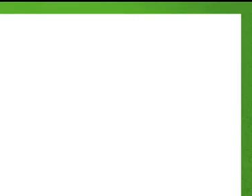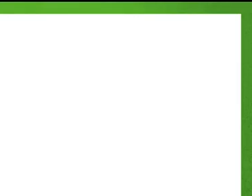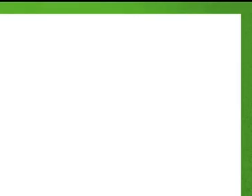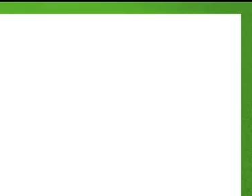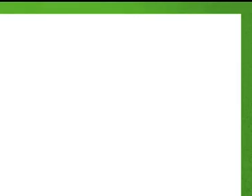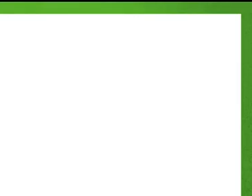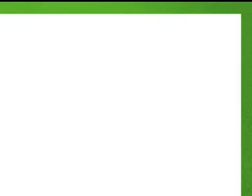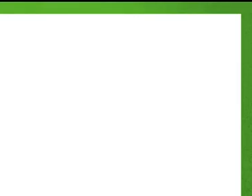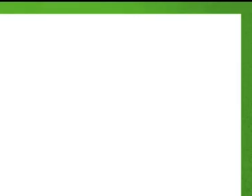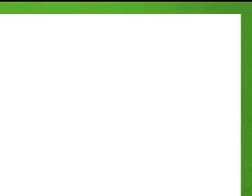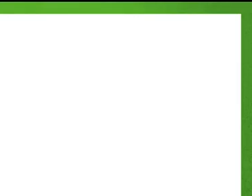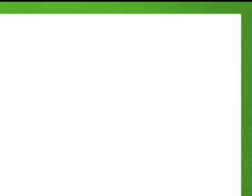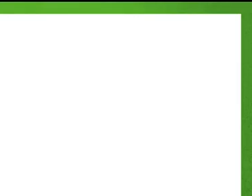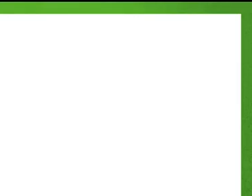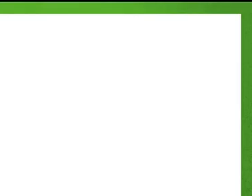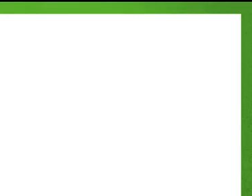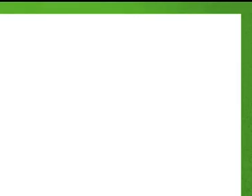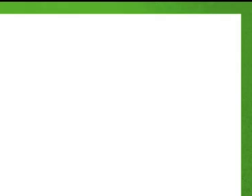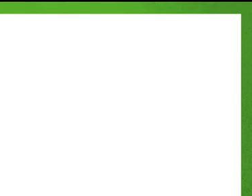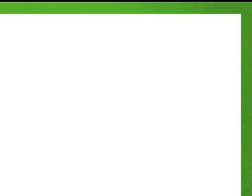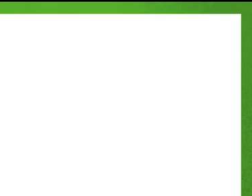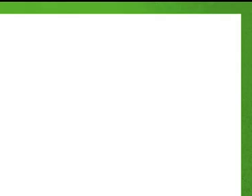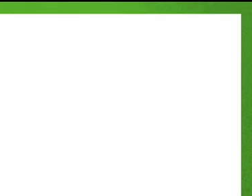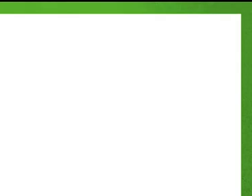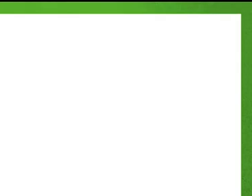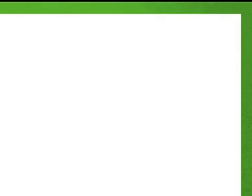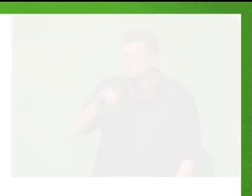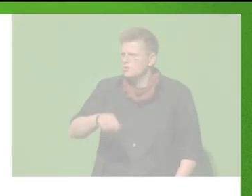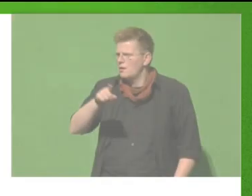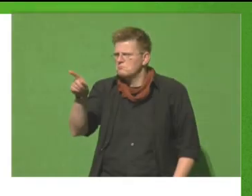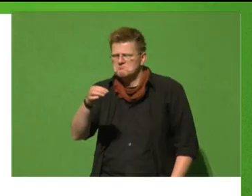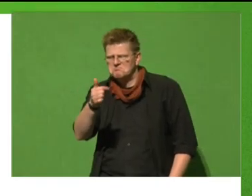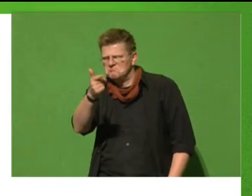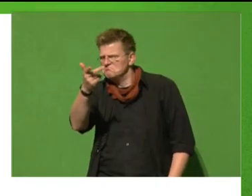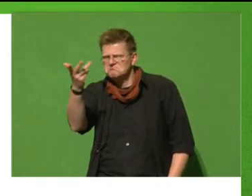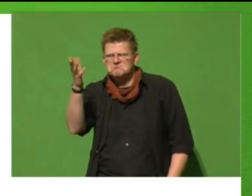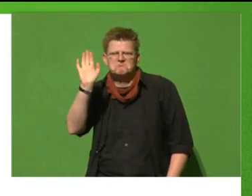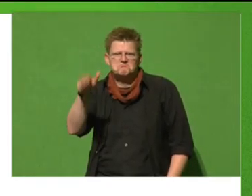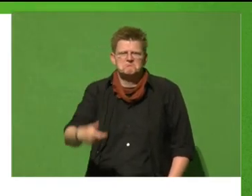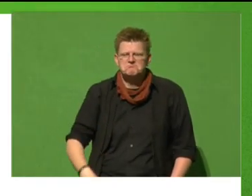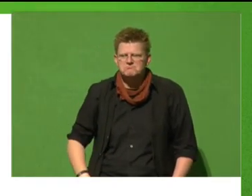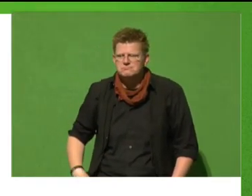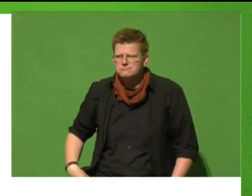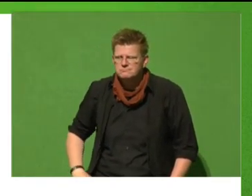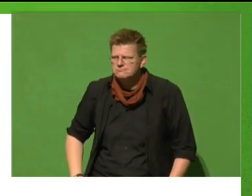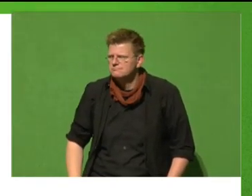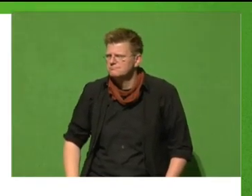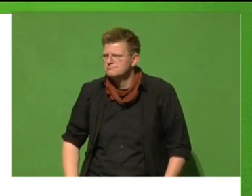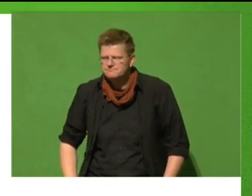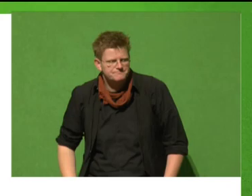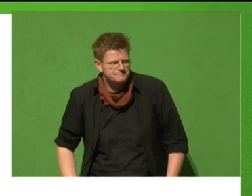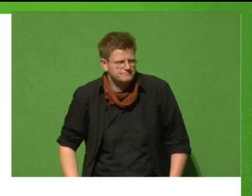Gibt es irgendwo noch Stimmzettel, die abgegeben werden wollen? Ja, das sind ja schon noch 1 oder 2.